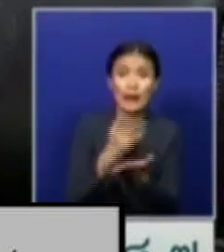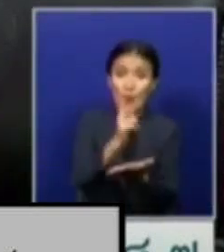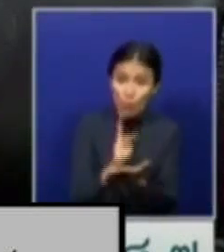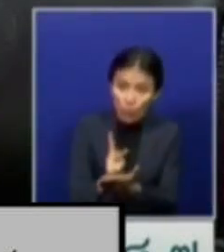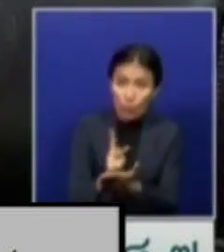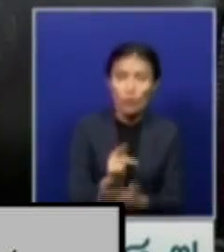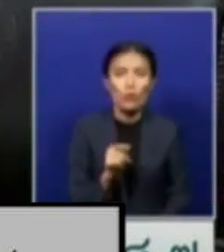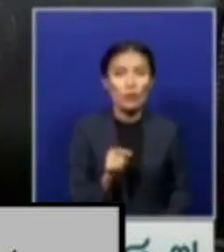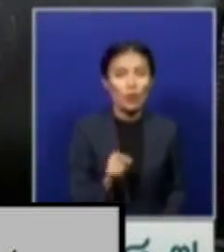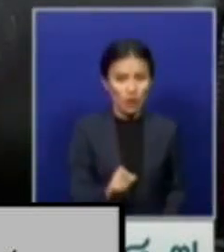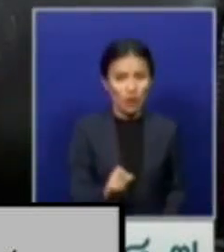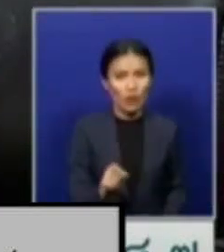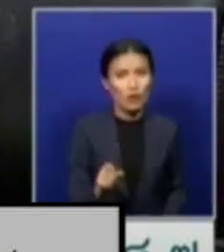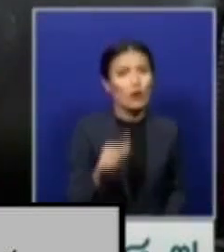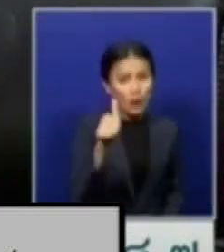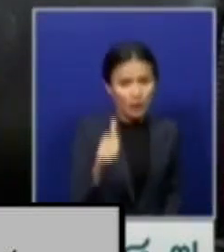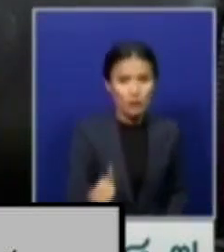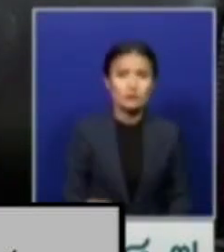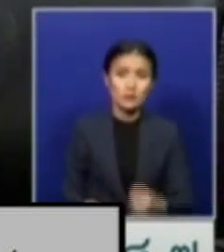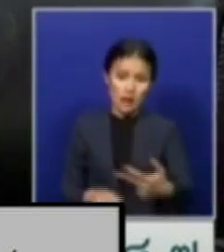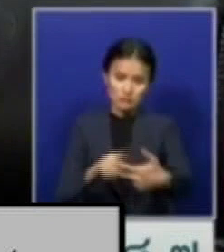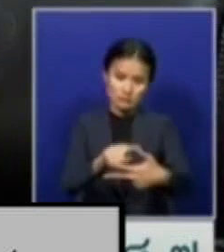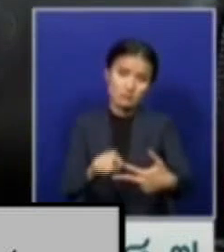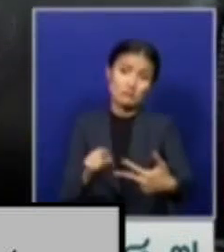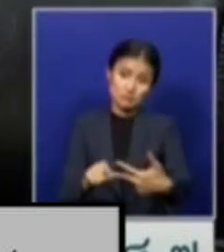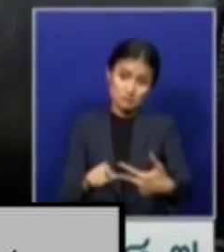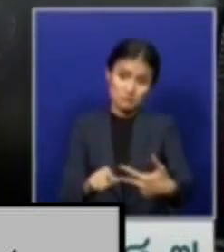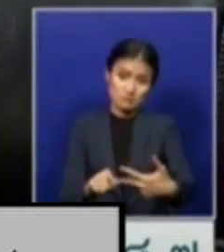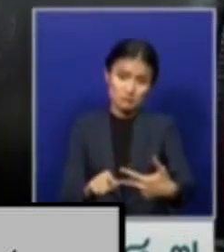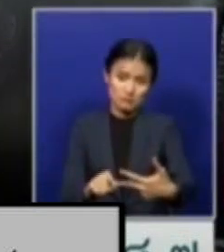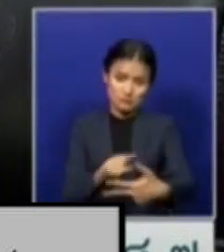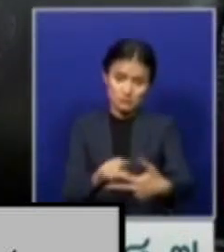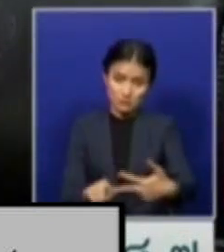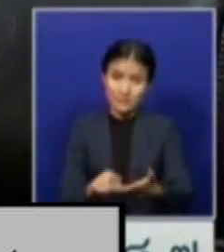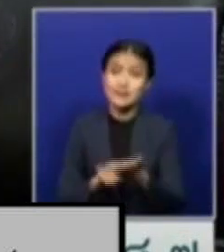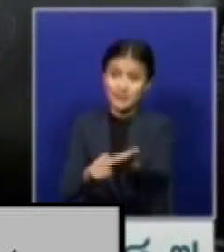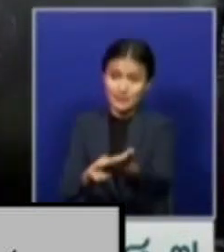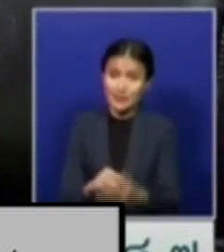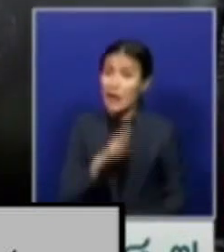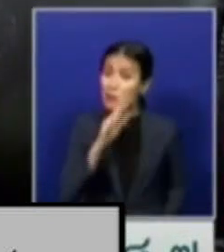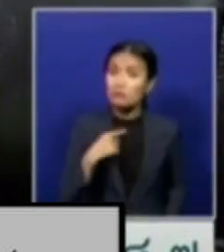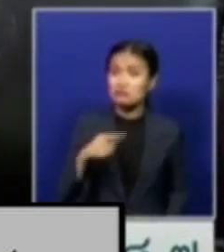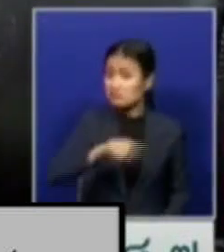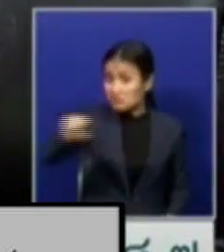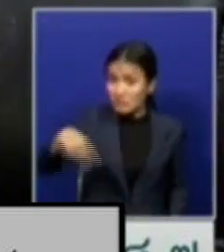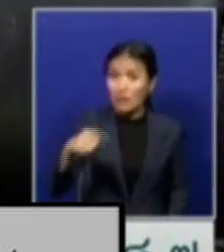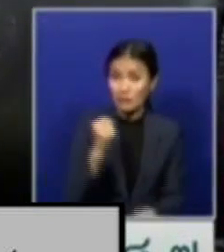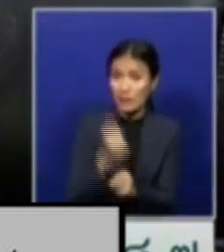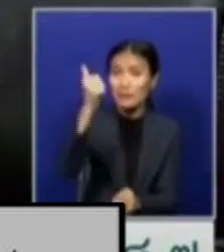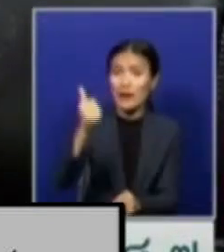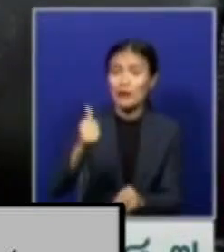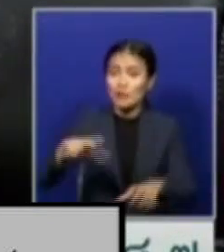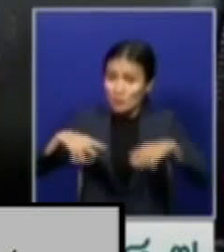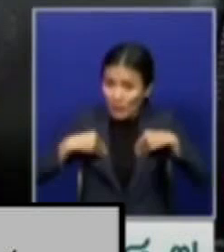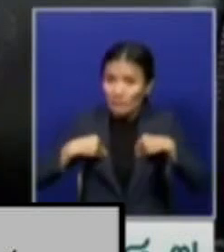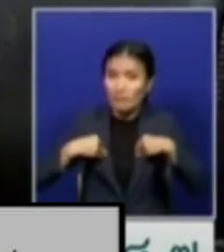ประสิทธิภาพนี่คือ3เงื่อนไขครับที่ผมคิดว่าอยู่ในวิสัยที่ทางรัฐบาลพลเอกประ